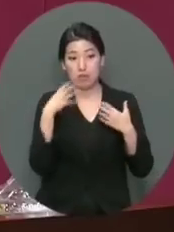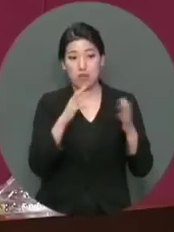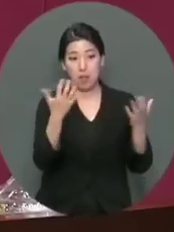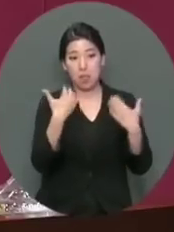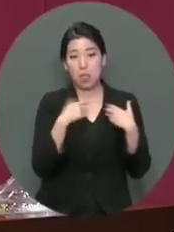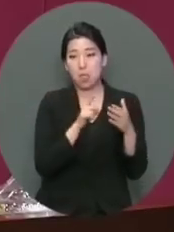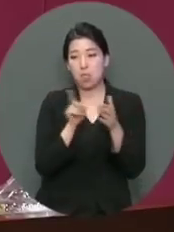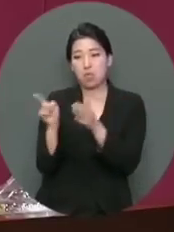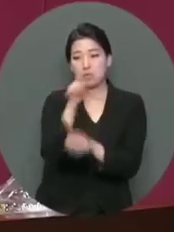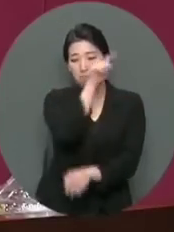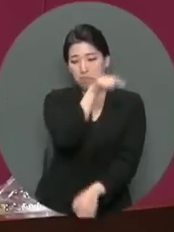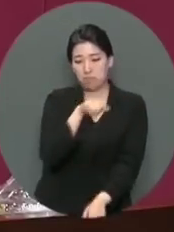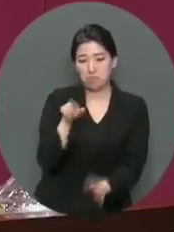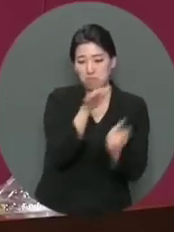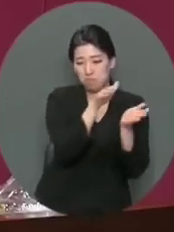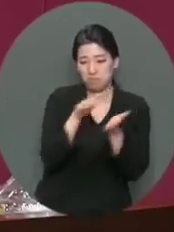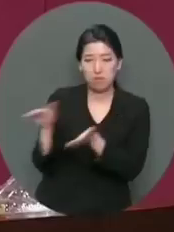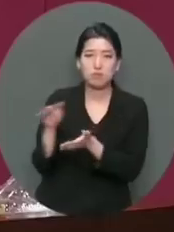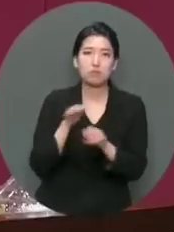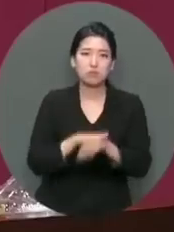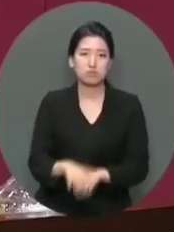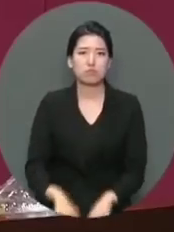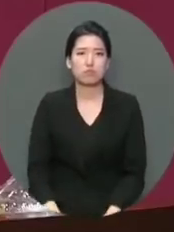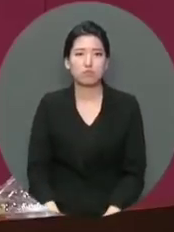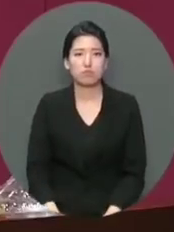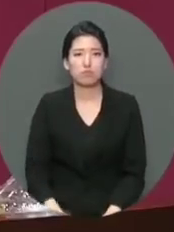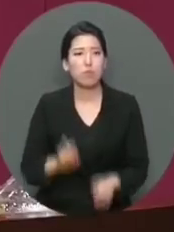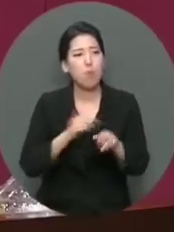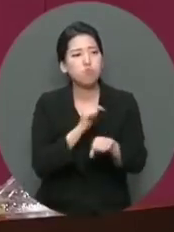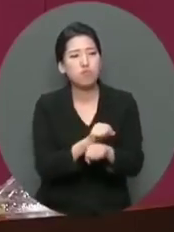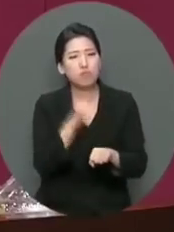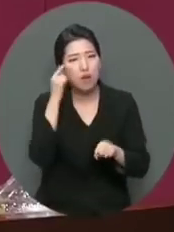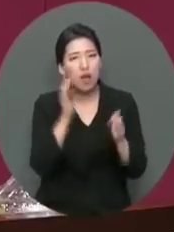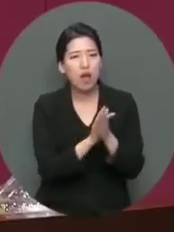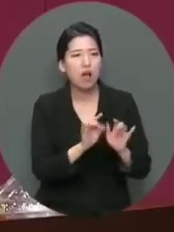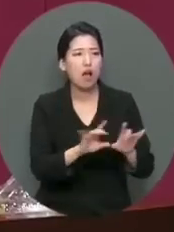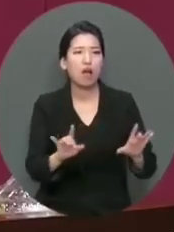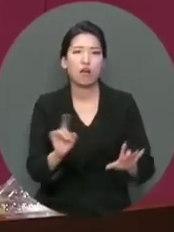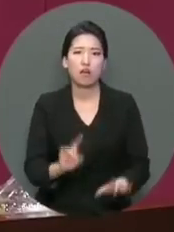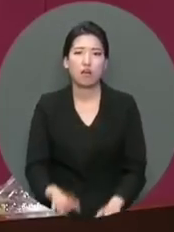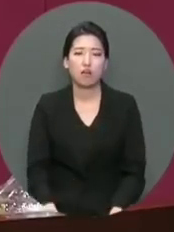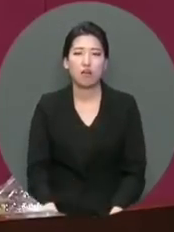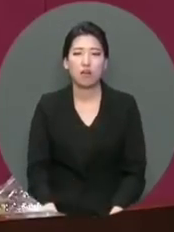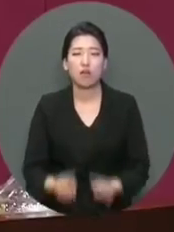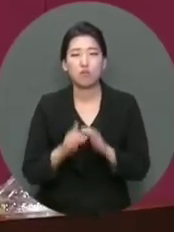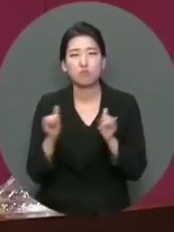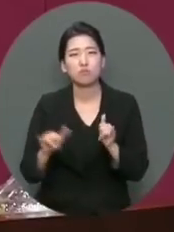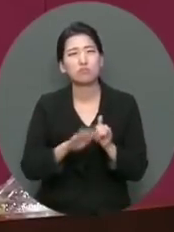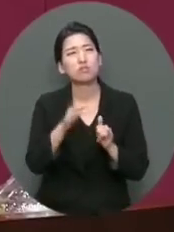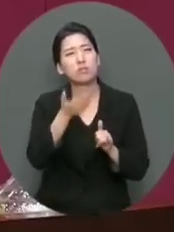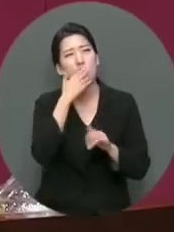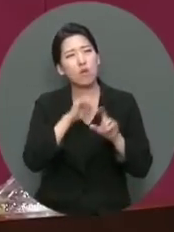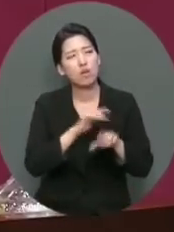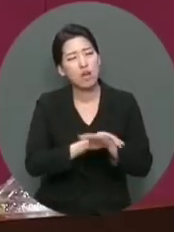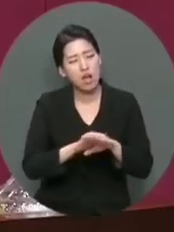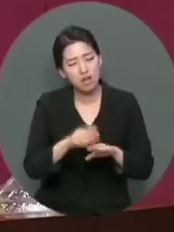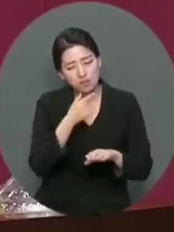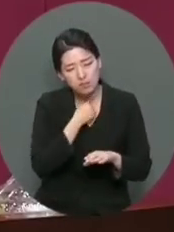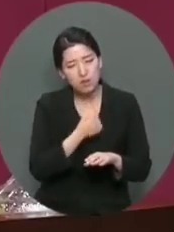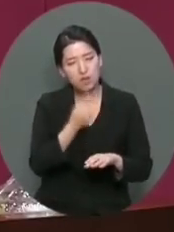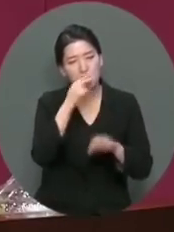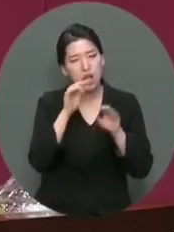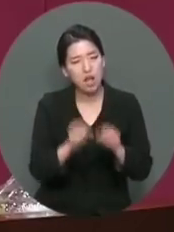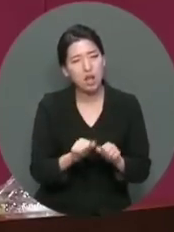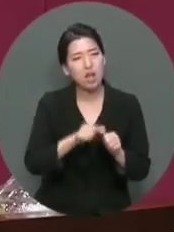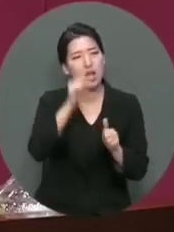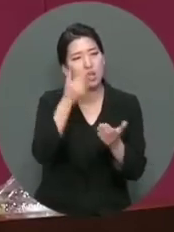공직사회도 각자도생입니다. 살려주세요. 도와주세요라는 국민의 애절한 외침에